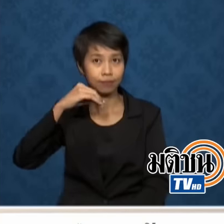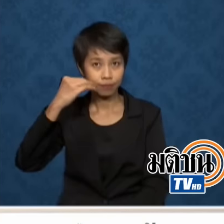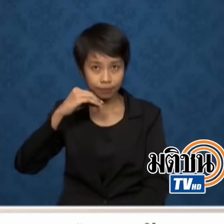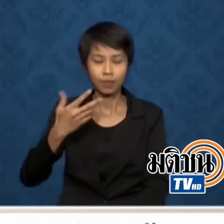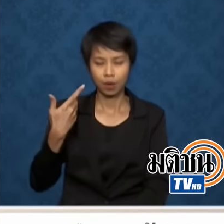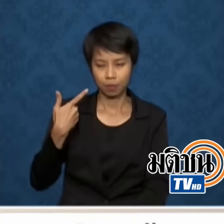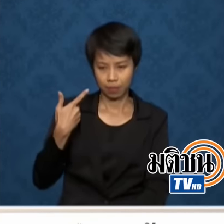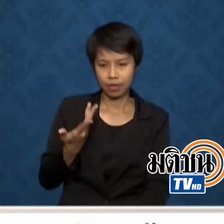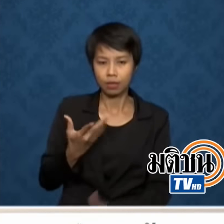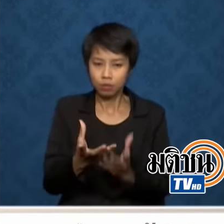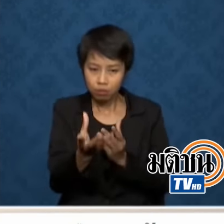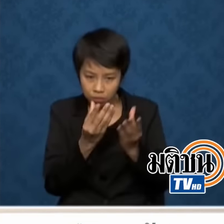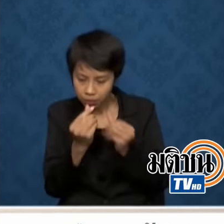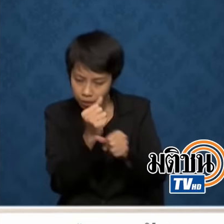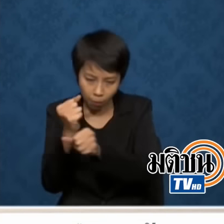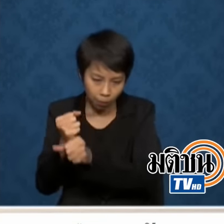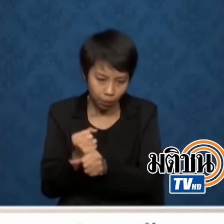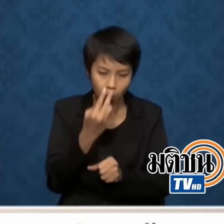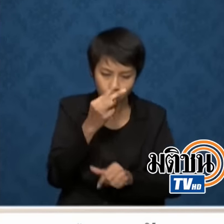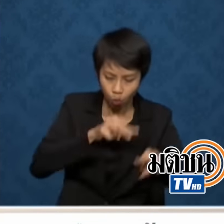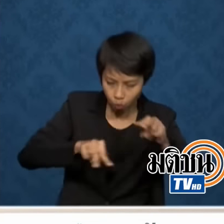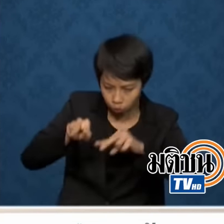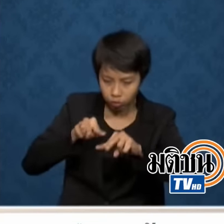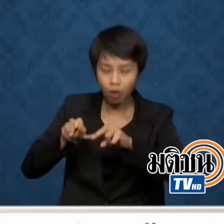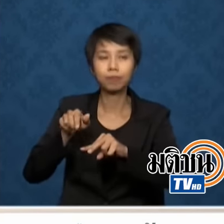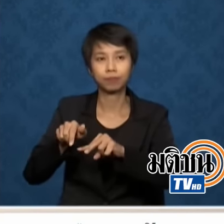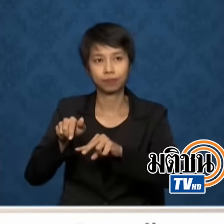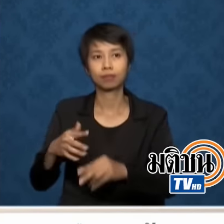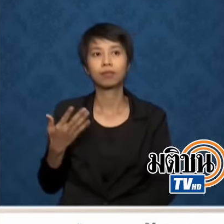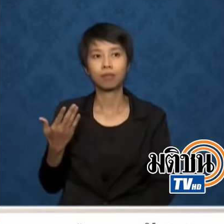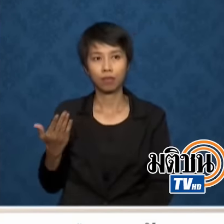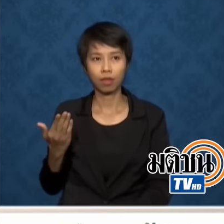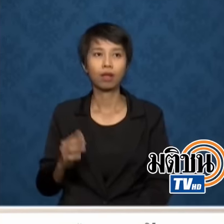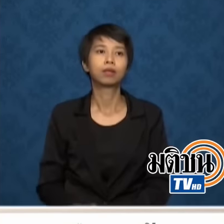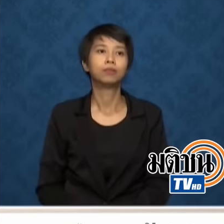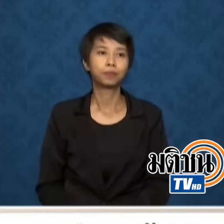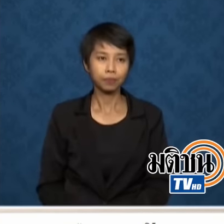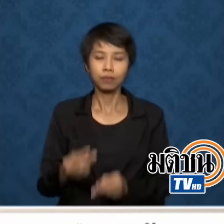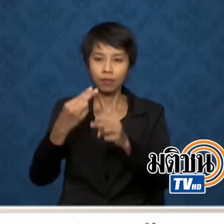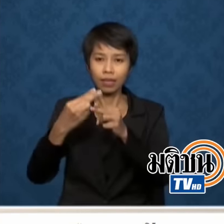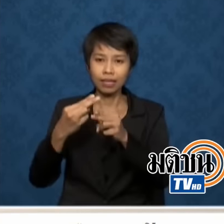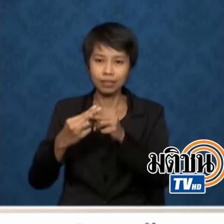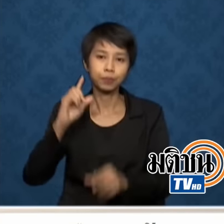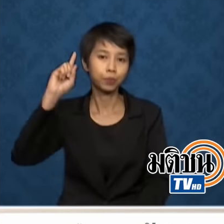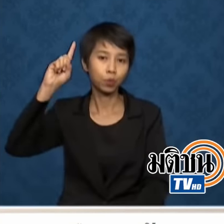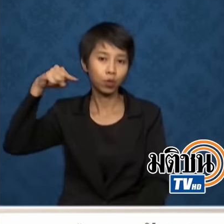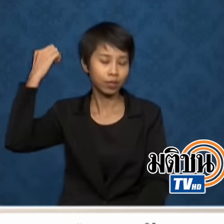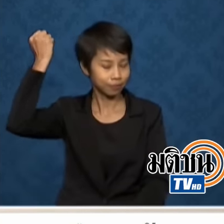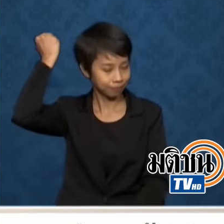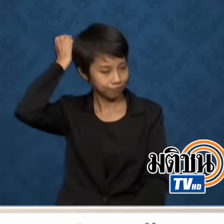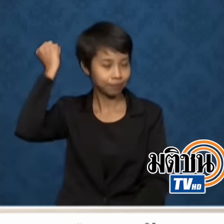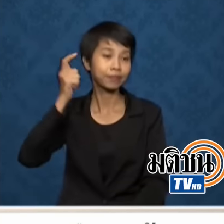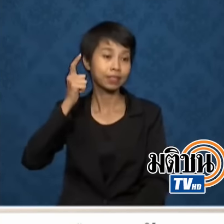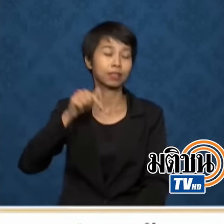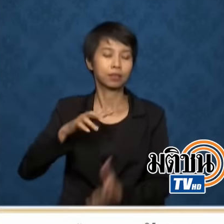ได้ติดตามการทำงานอย่างใกล้ชิดรวมถึงท่านแพทองธารชินวัตรนะครับขออนุญาตที่เอ่ยนามคนนอกนะครับแต่ว่า